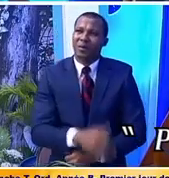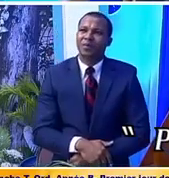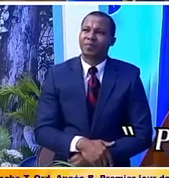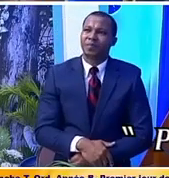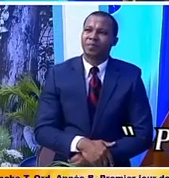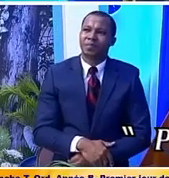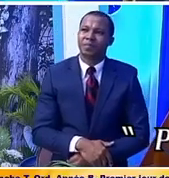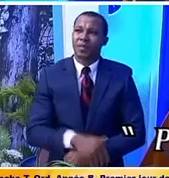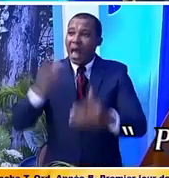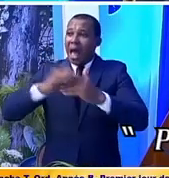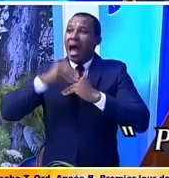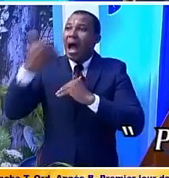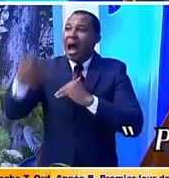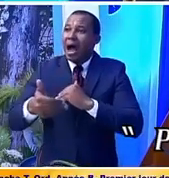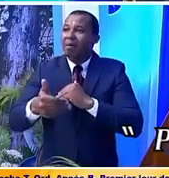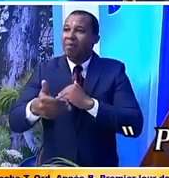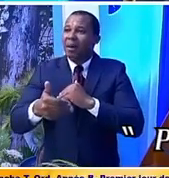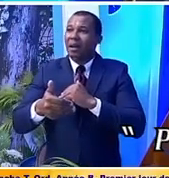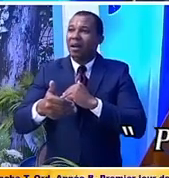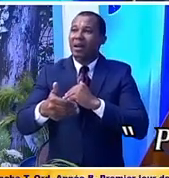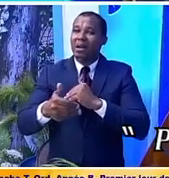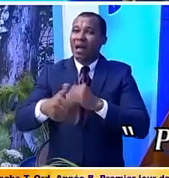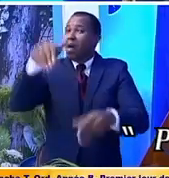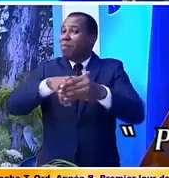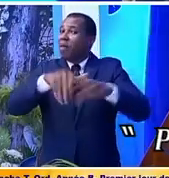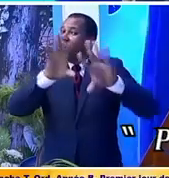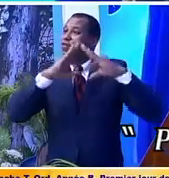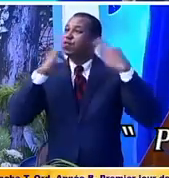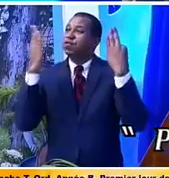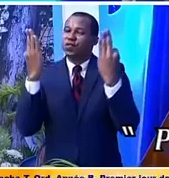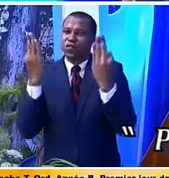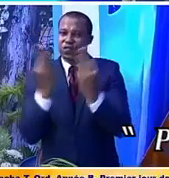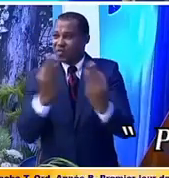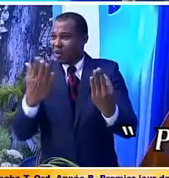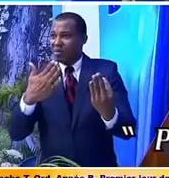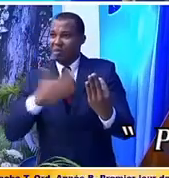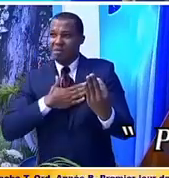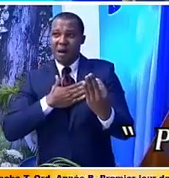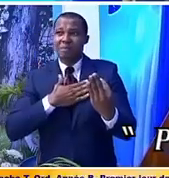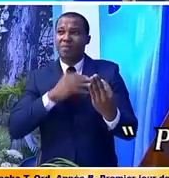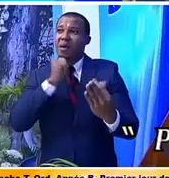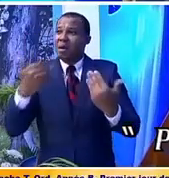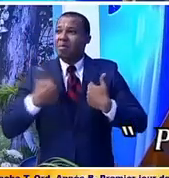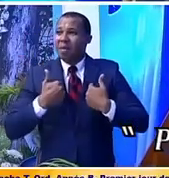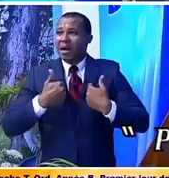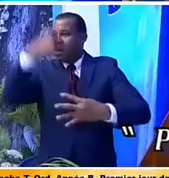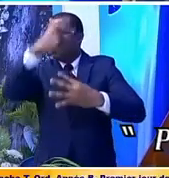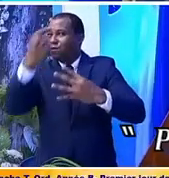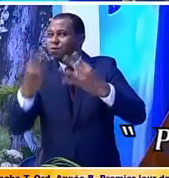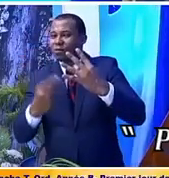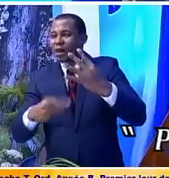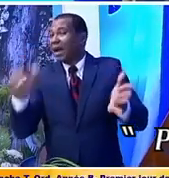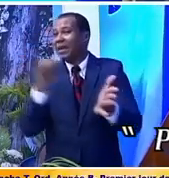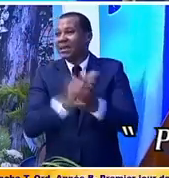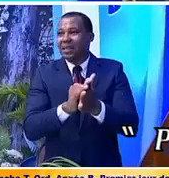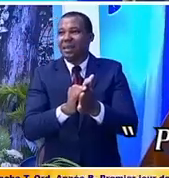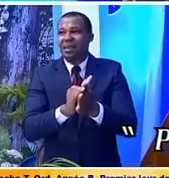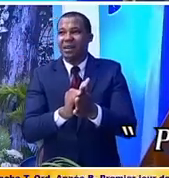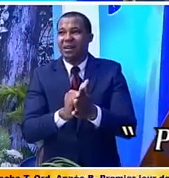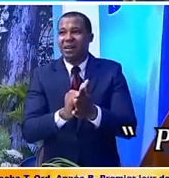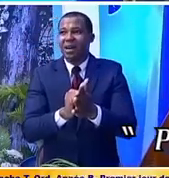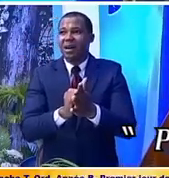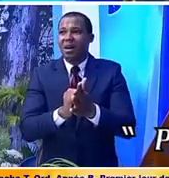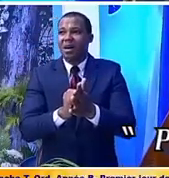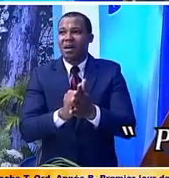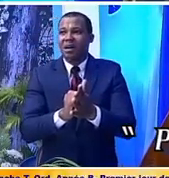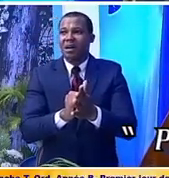Kou remi an fin fè kelke mwa, ah, mwen men nan famim pa, maman kapale toujou. Nan famim pa, mba gen bagay kon sa bagay moun mari ap, mwote desin la kay mwen, moun remen